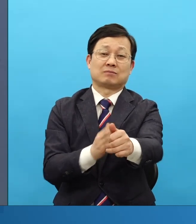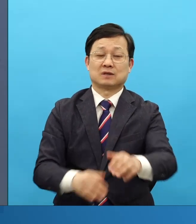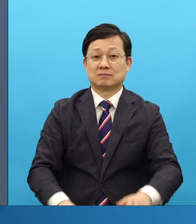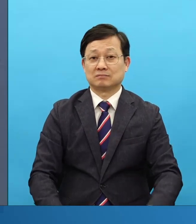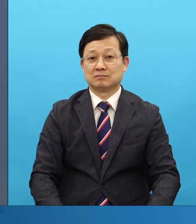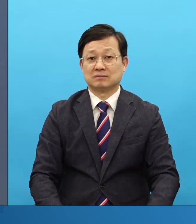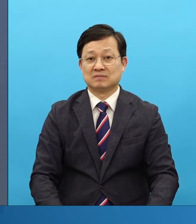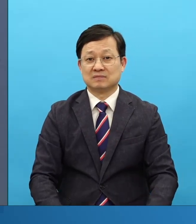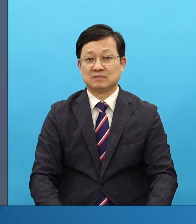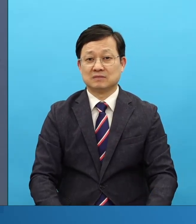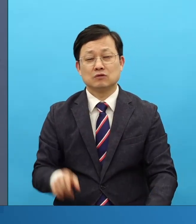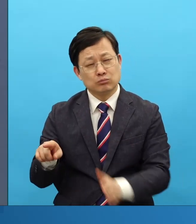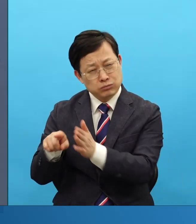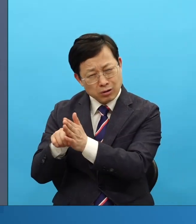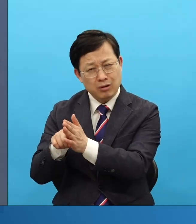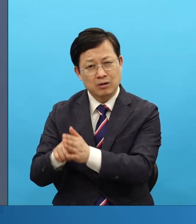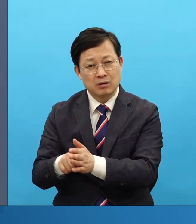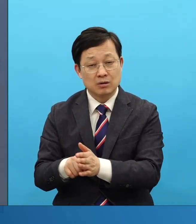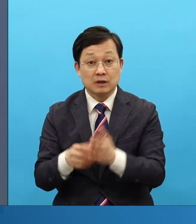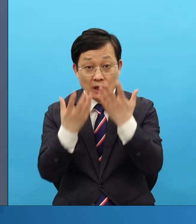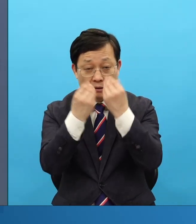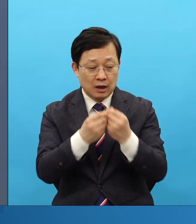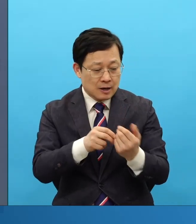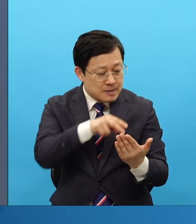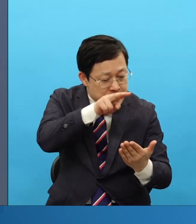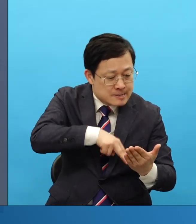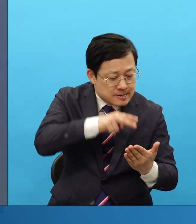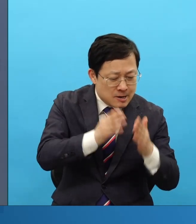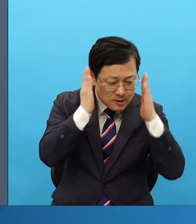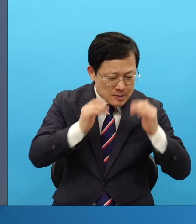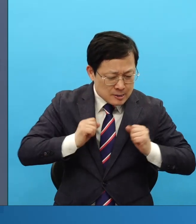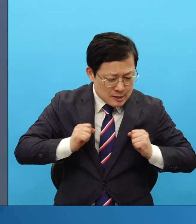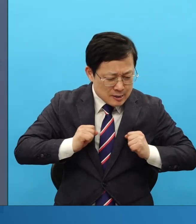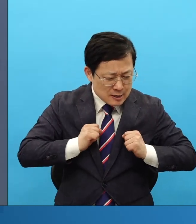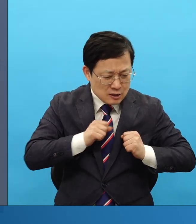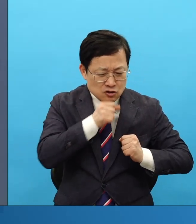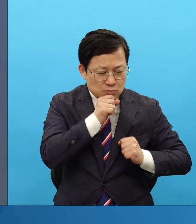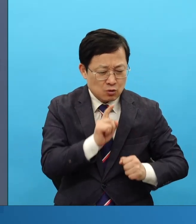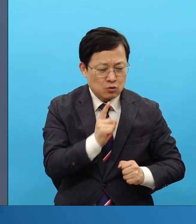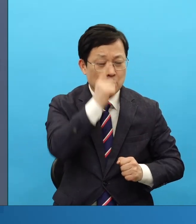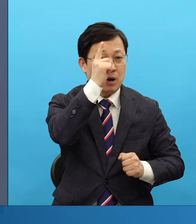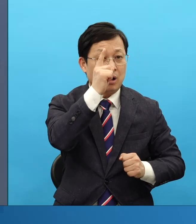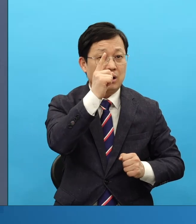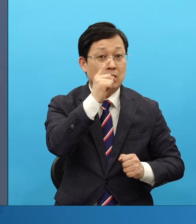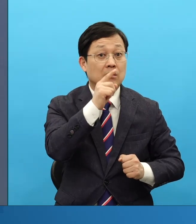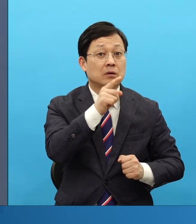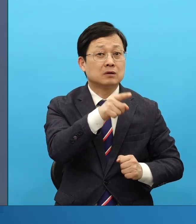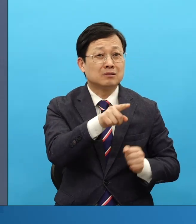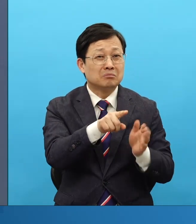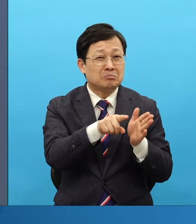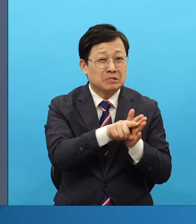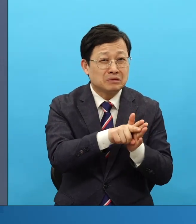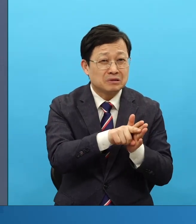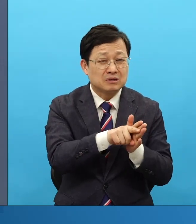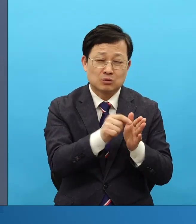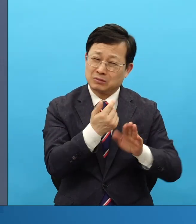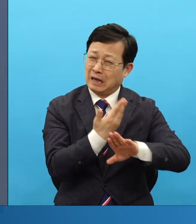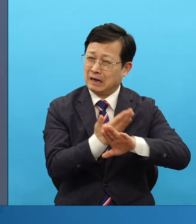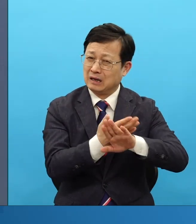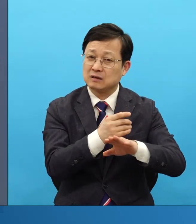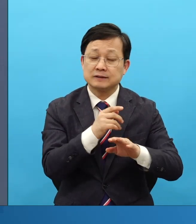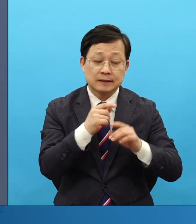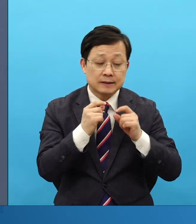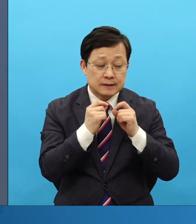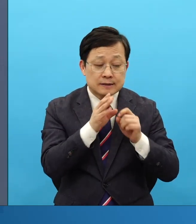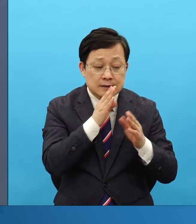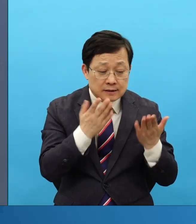우리가 공부해서 실력을 얻다. 그건 믿음이 아닙니다. 사실이지. This is what we 그렇잖아요. call faith. We're not just studying and just memorizing. That's skills, not faith. 열심히 일하고